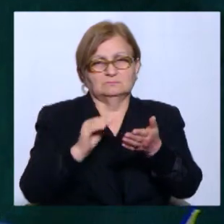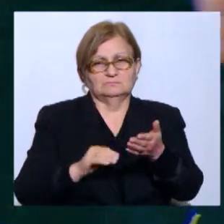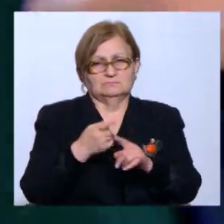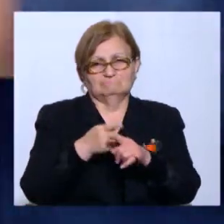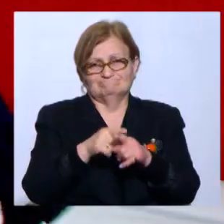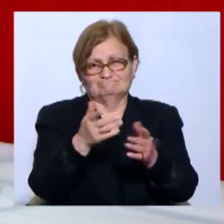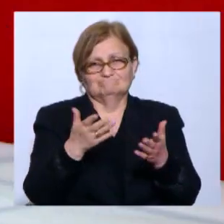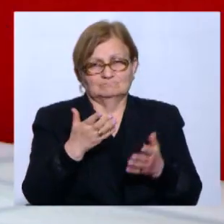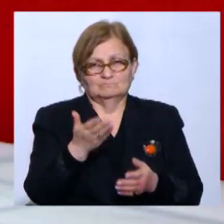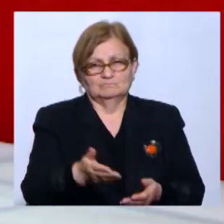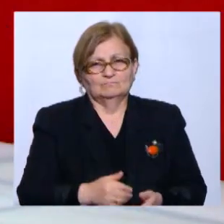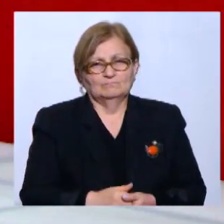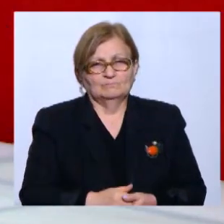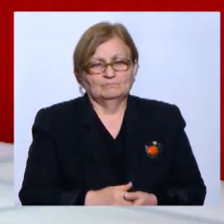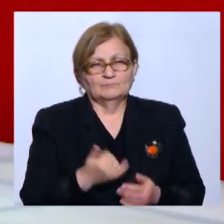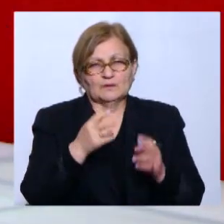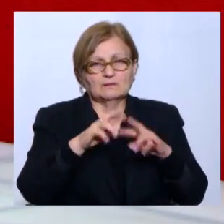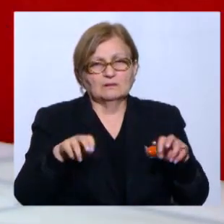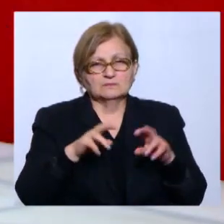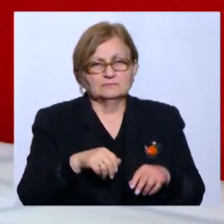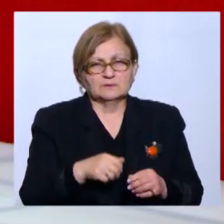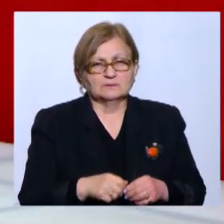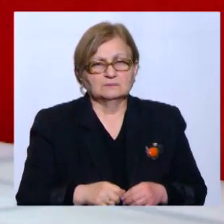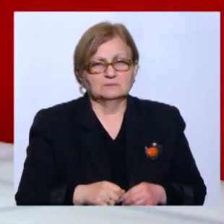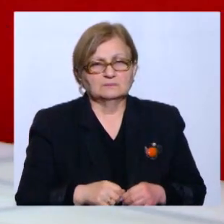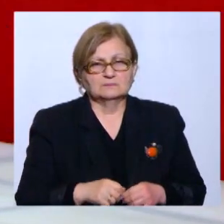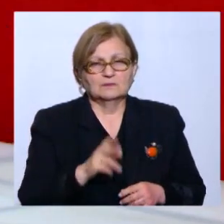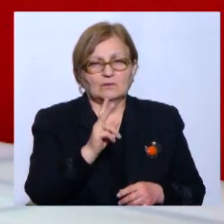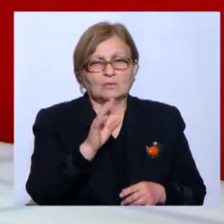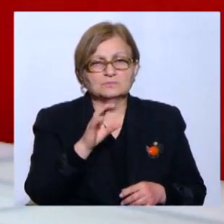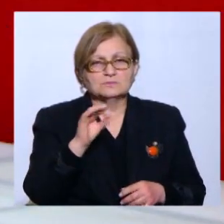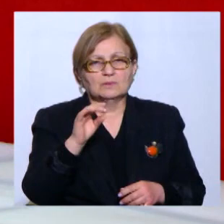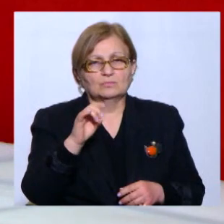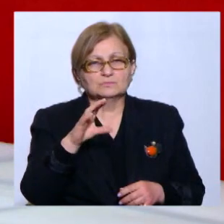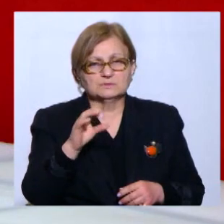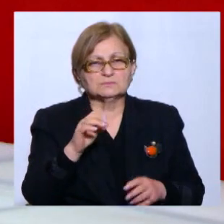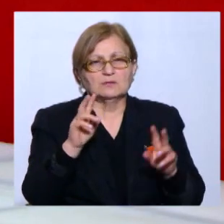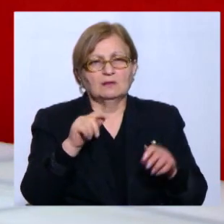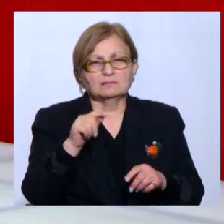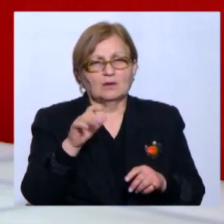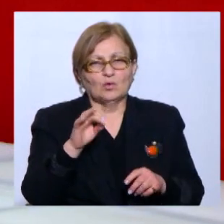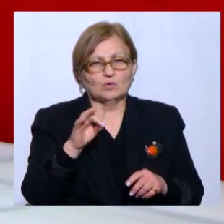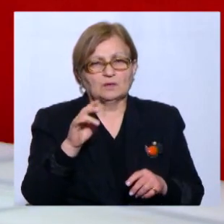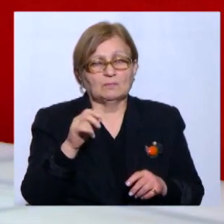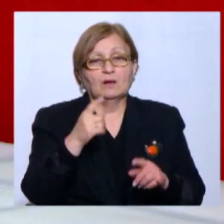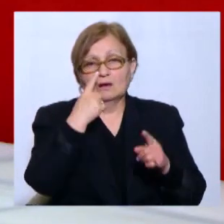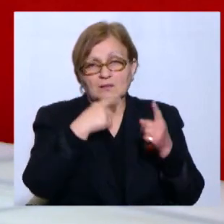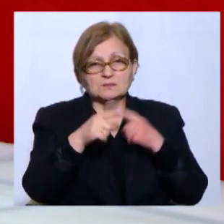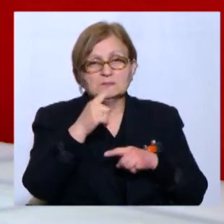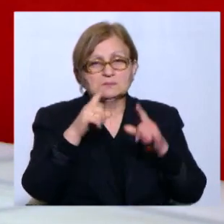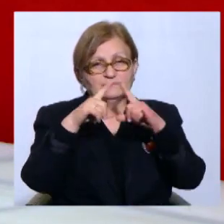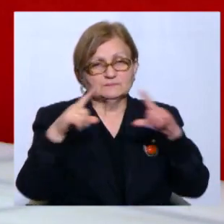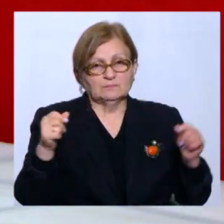იდენტური. Ახლა განვიხილოთ კოსინუსის თეორემას, შეუდგეთ ისევ ავაგოთ